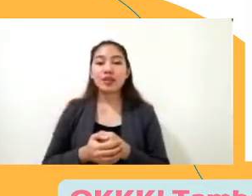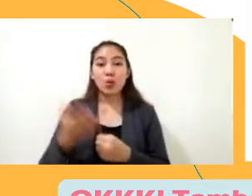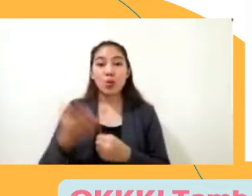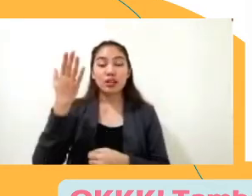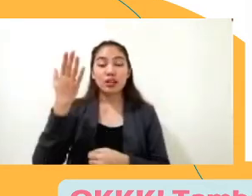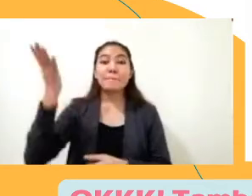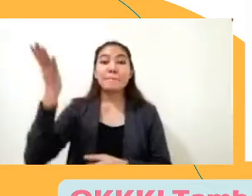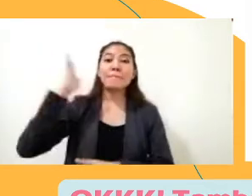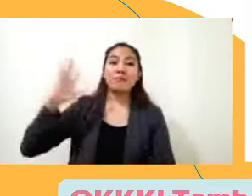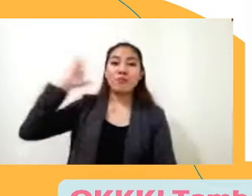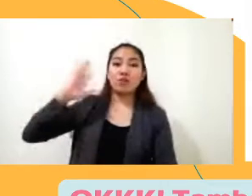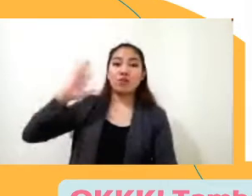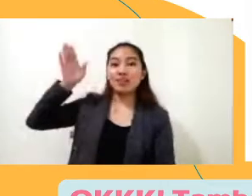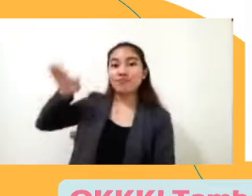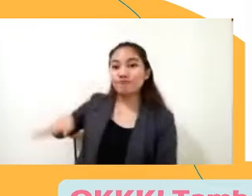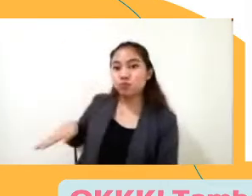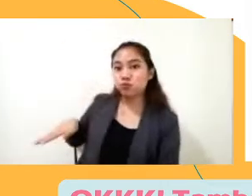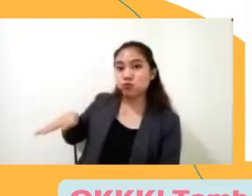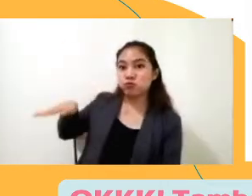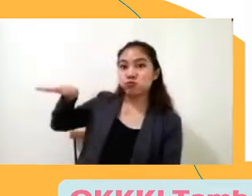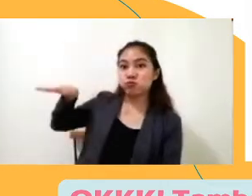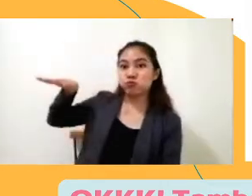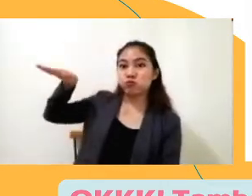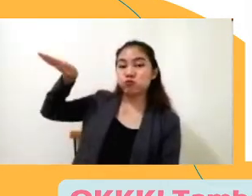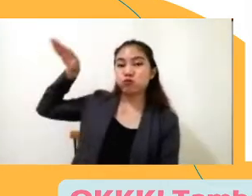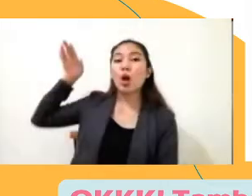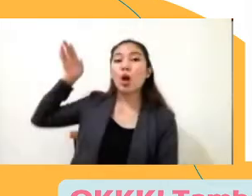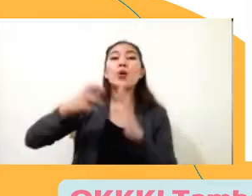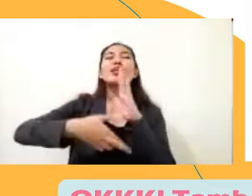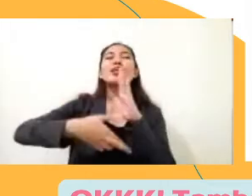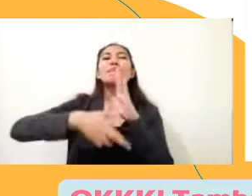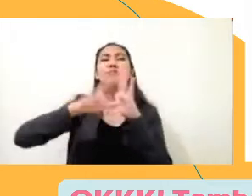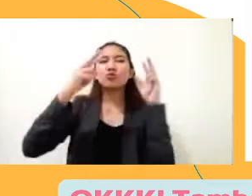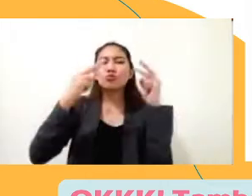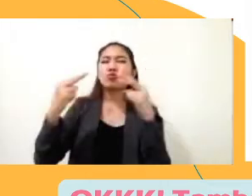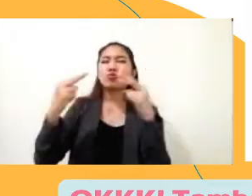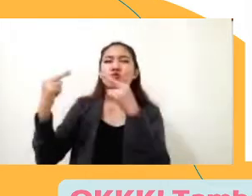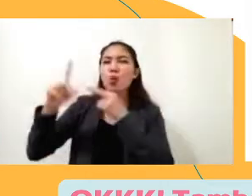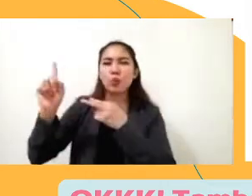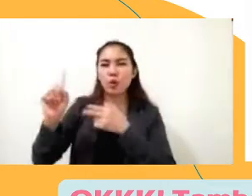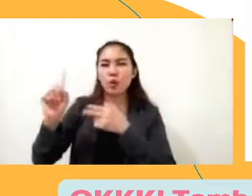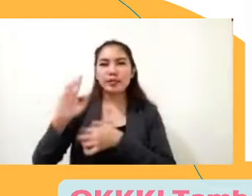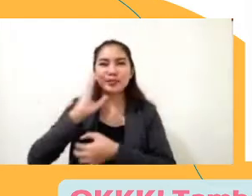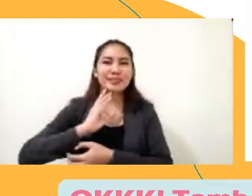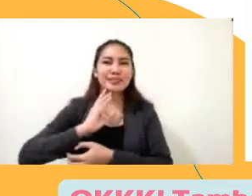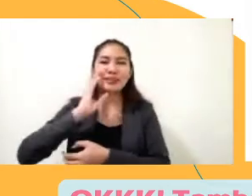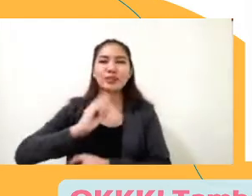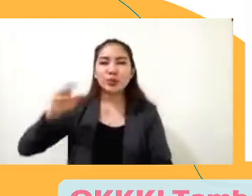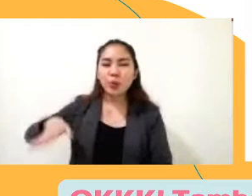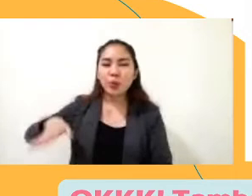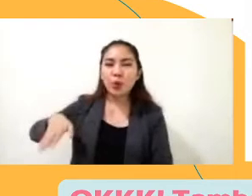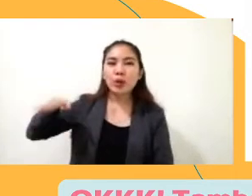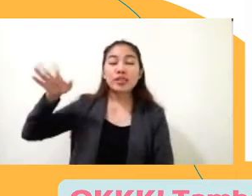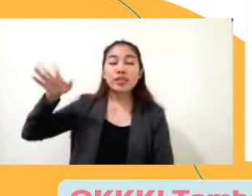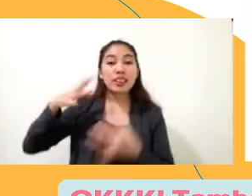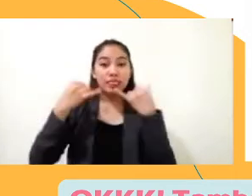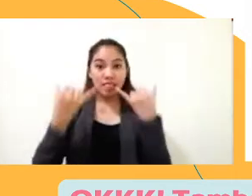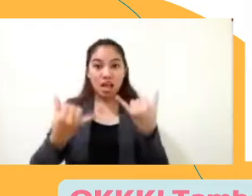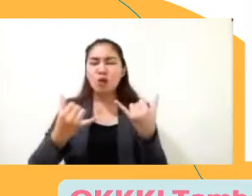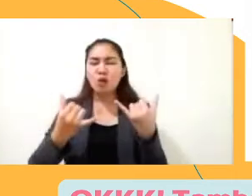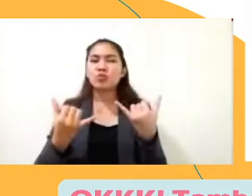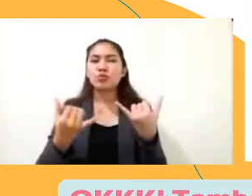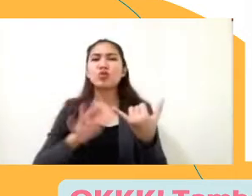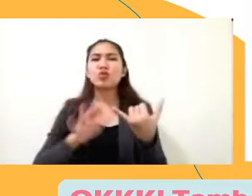tumatanda. So babaybay natin ng konti yung panahon, no, para makita natin ano na ba yung estado sa ngayon ng inyong